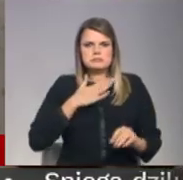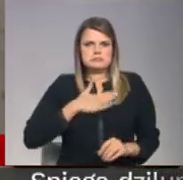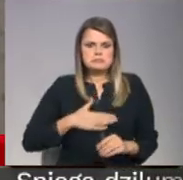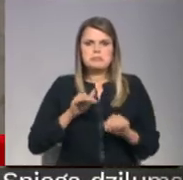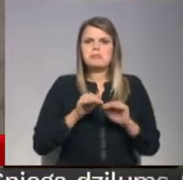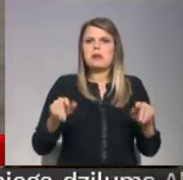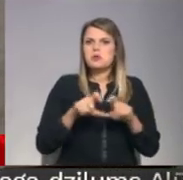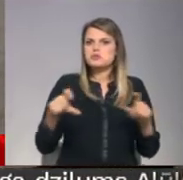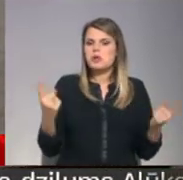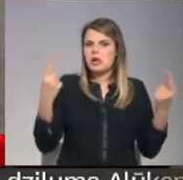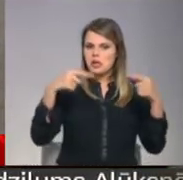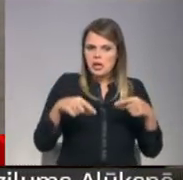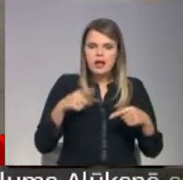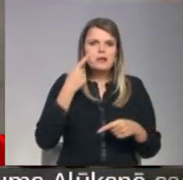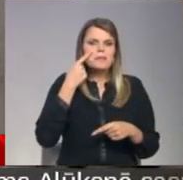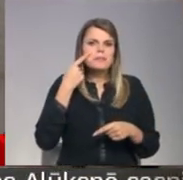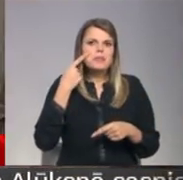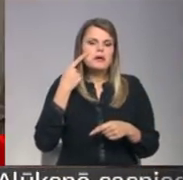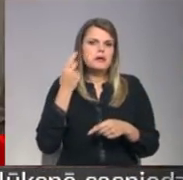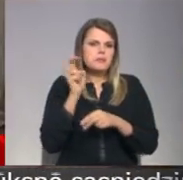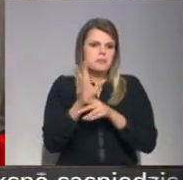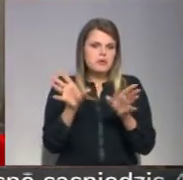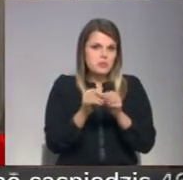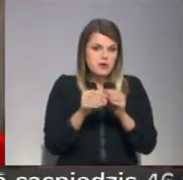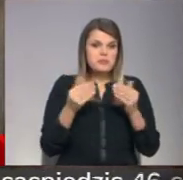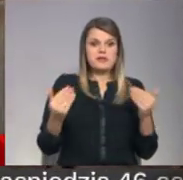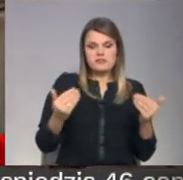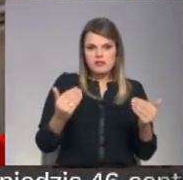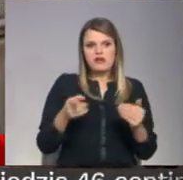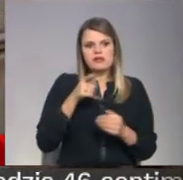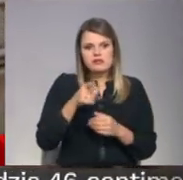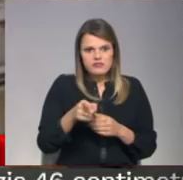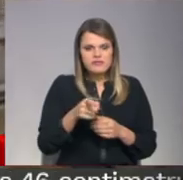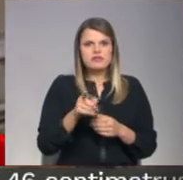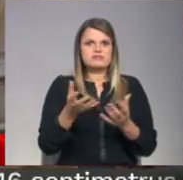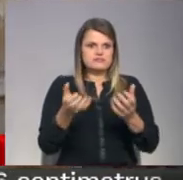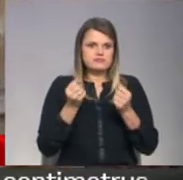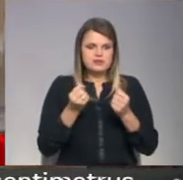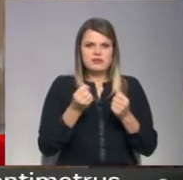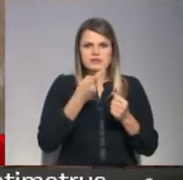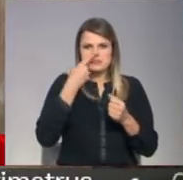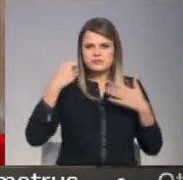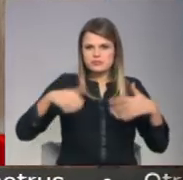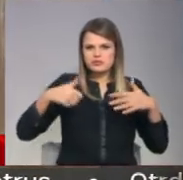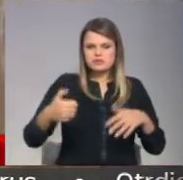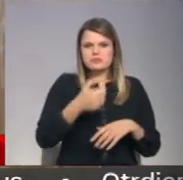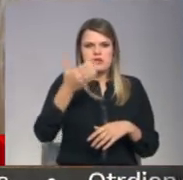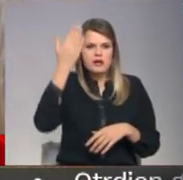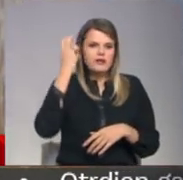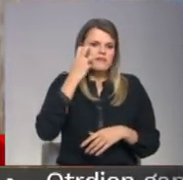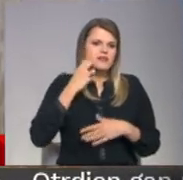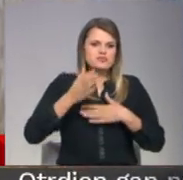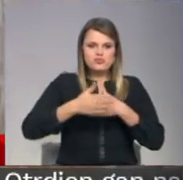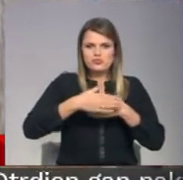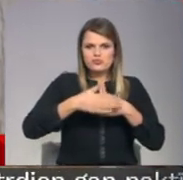jau pamatskolas laikā, sava tēva darbnīcā. Šobrīd viņa rokās nonākušas 160-gadīgas durvis